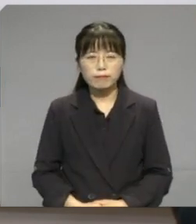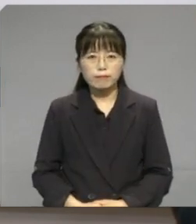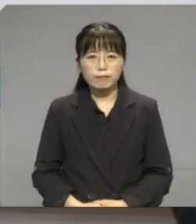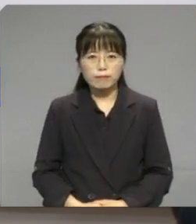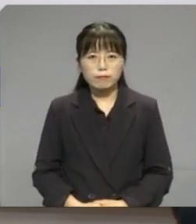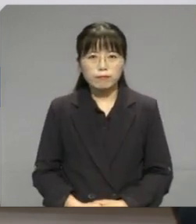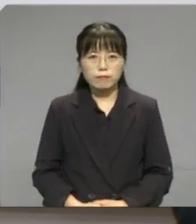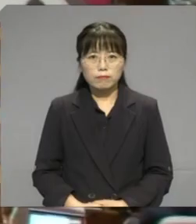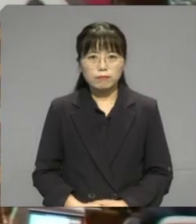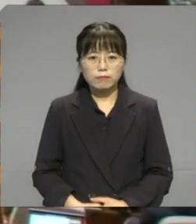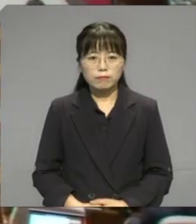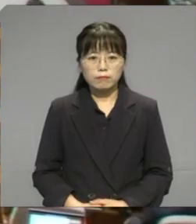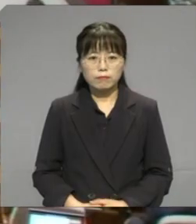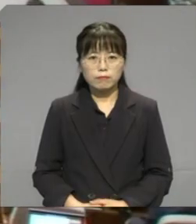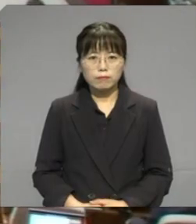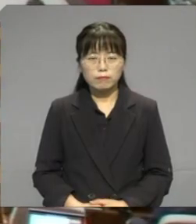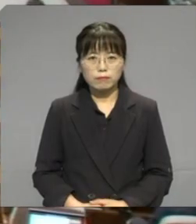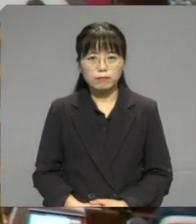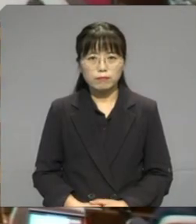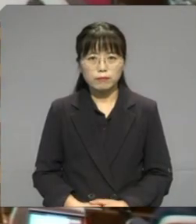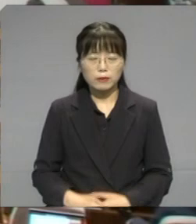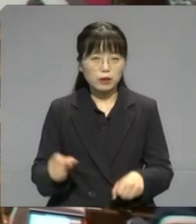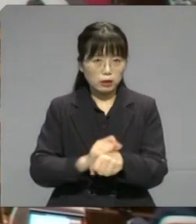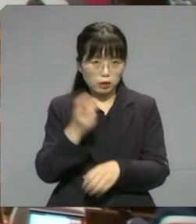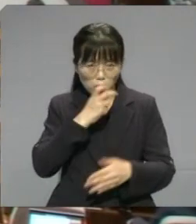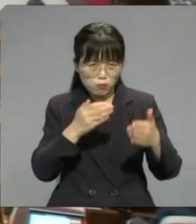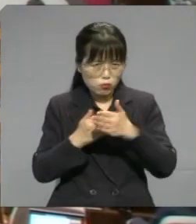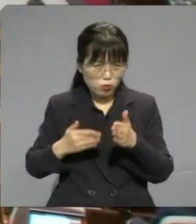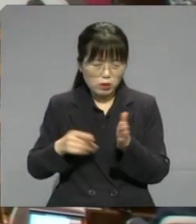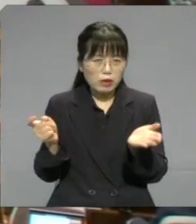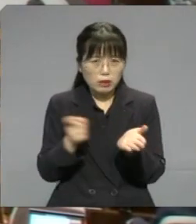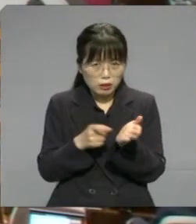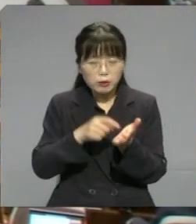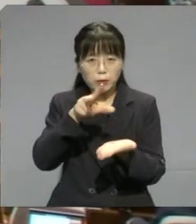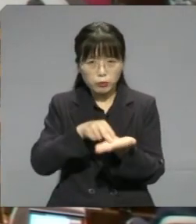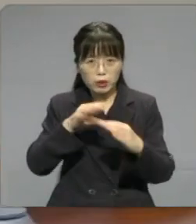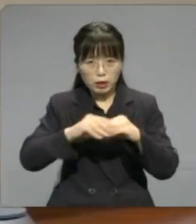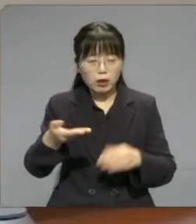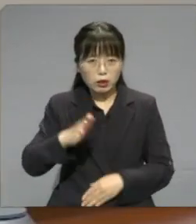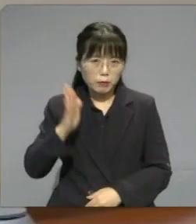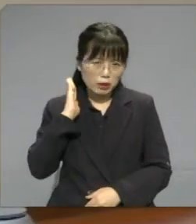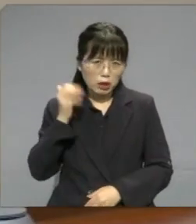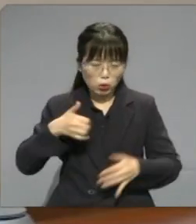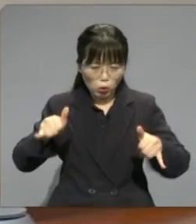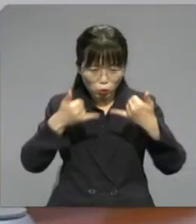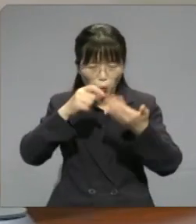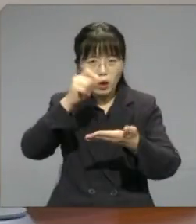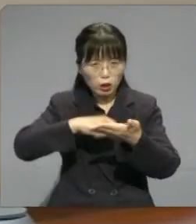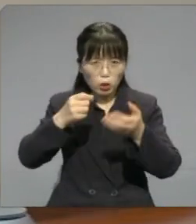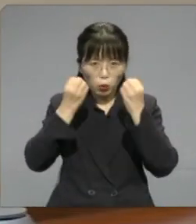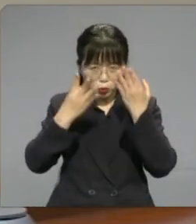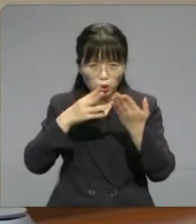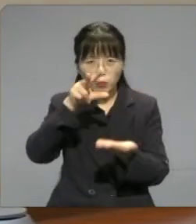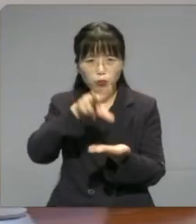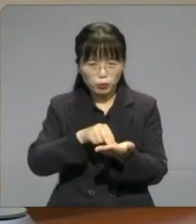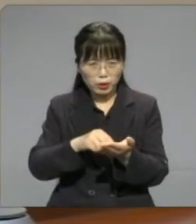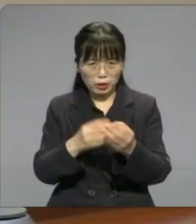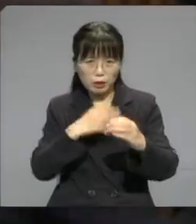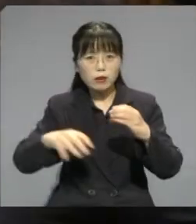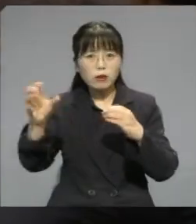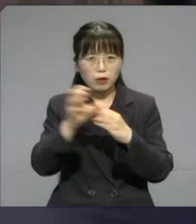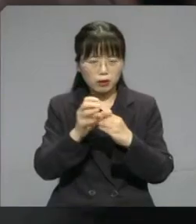내놓기를 그렇게 기대하고. 특검 부결로 급한 불은 껐지만 대통령의 통화 기록이라는 새로운 불씨가